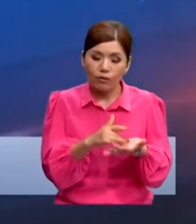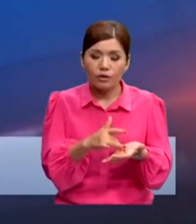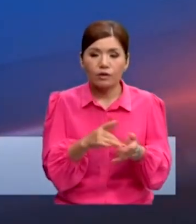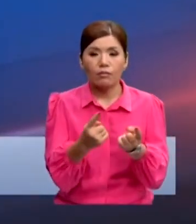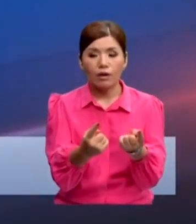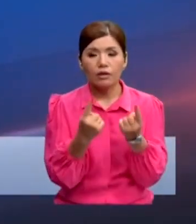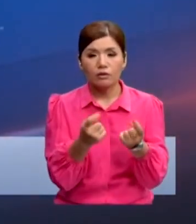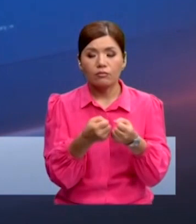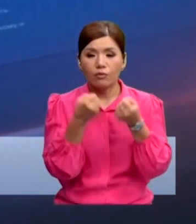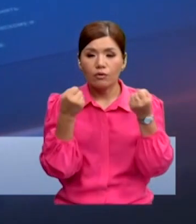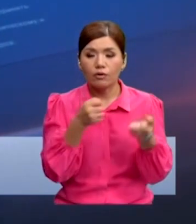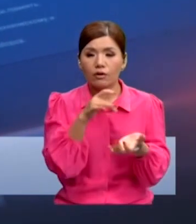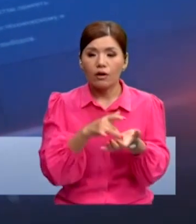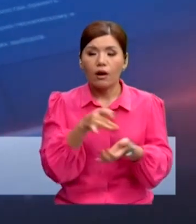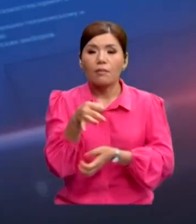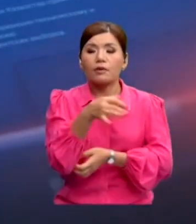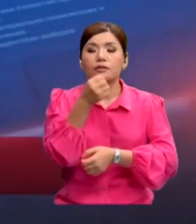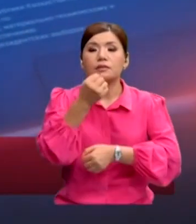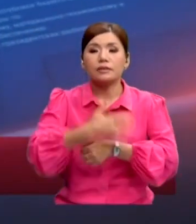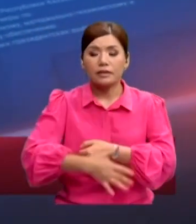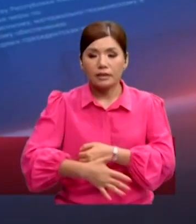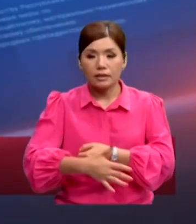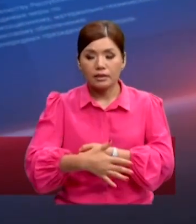большом городе, в областном центре. И